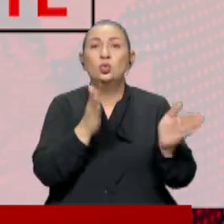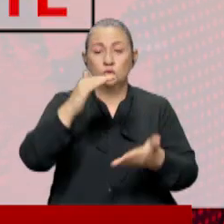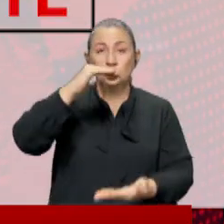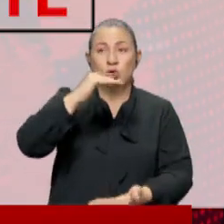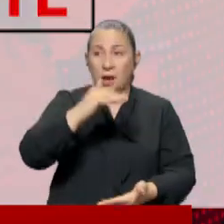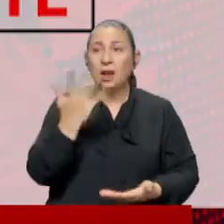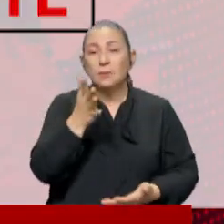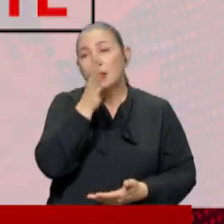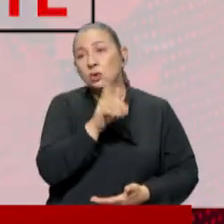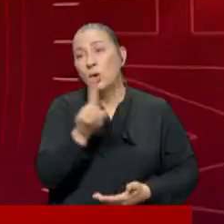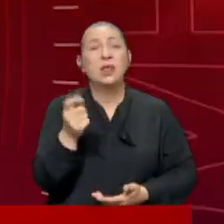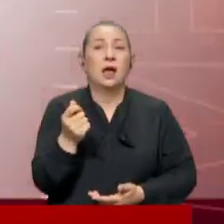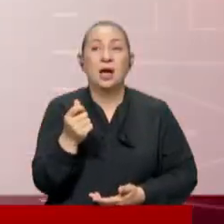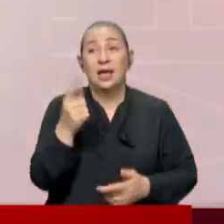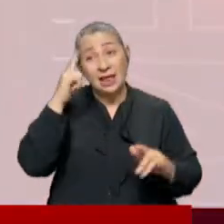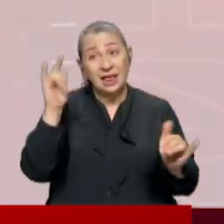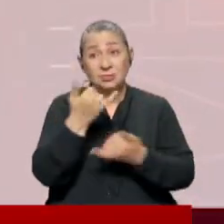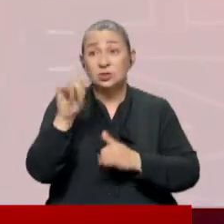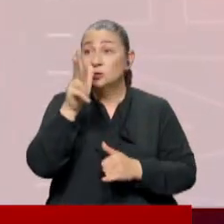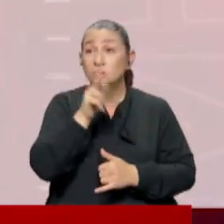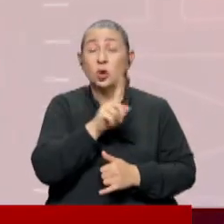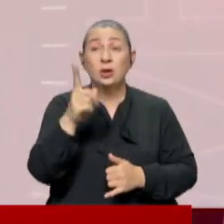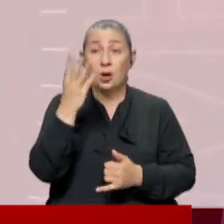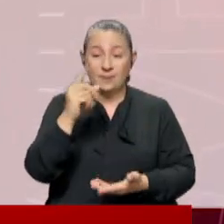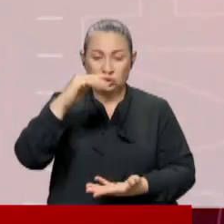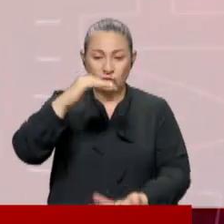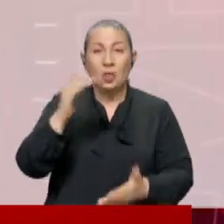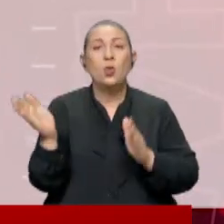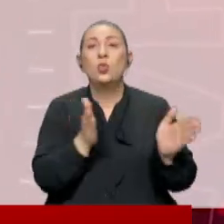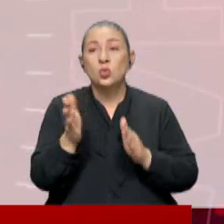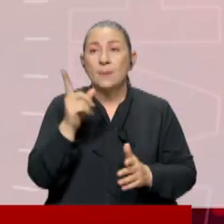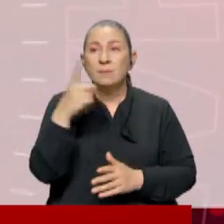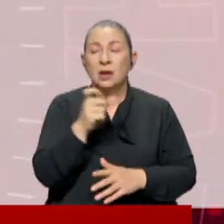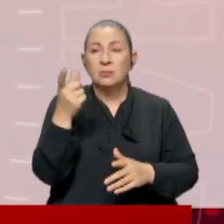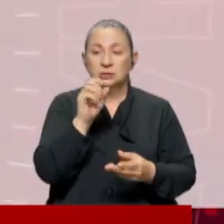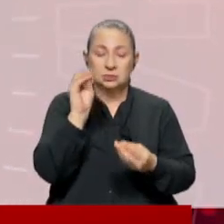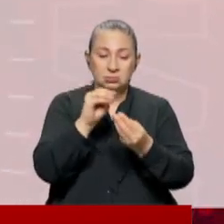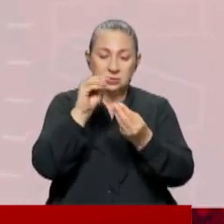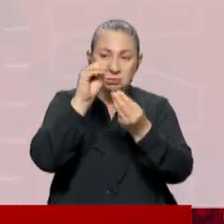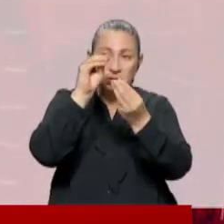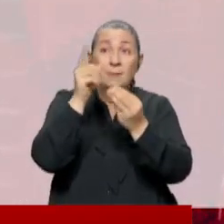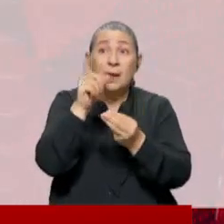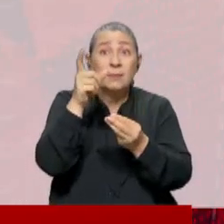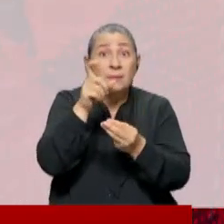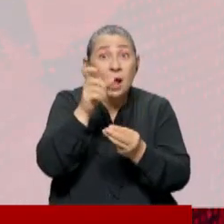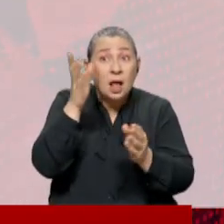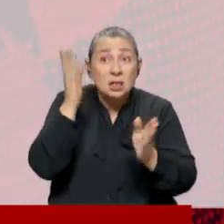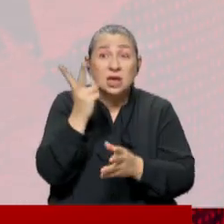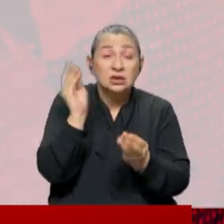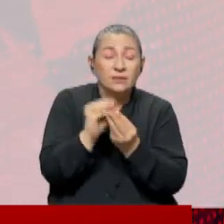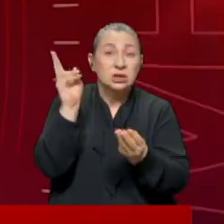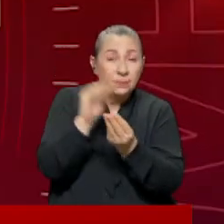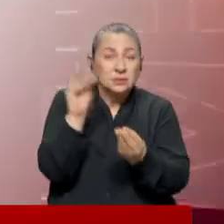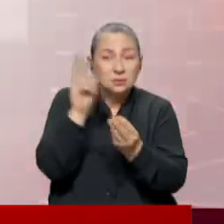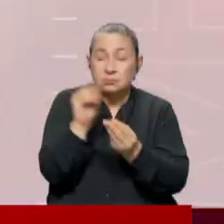ise artık 510 lira. Yılbaşında 310 lira olan bir çuval un aydan aya zamlandı. Neredeyse her ay ikişer defa zam